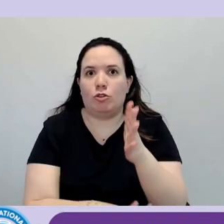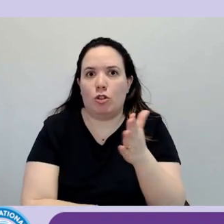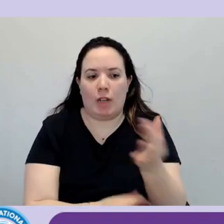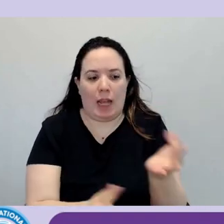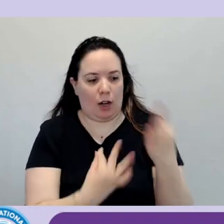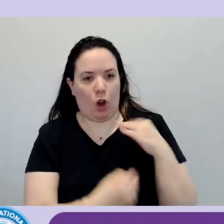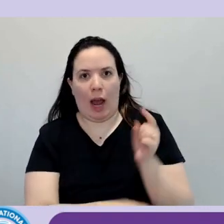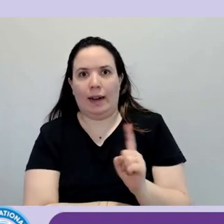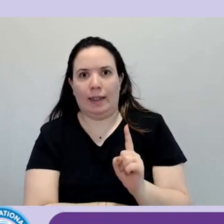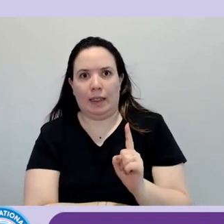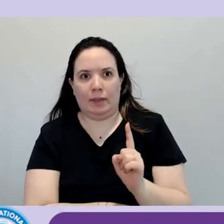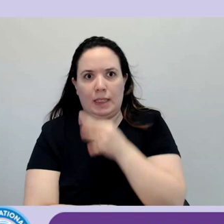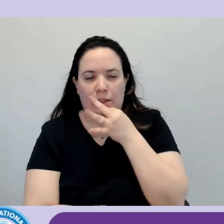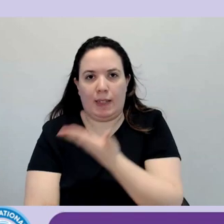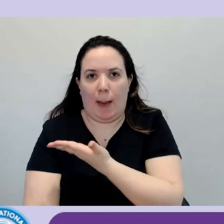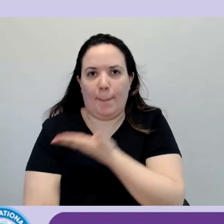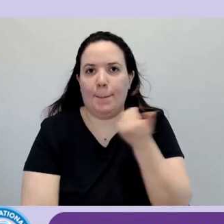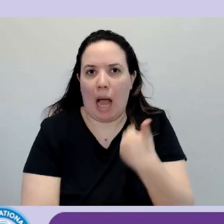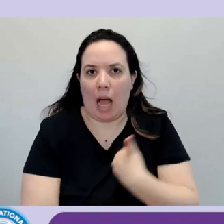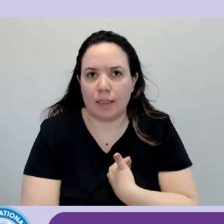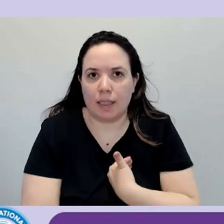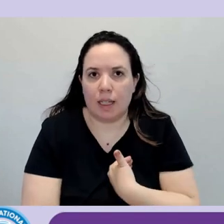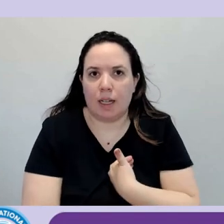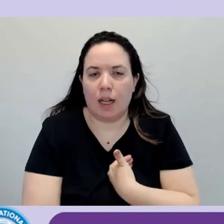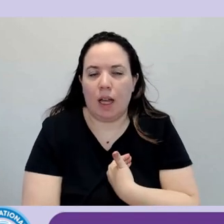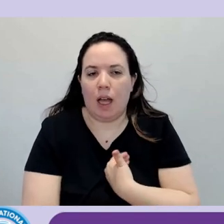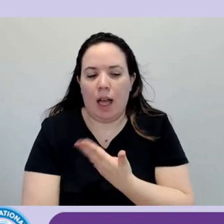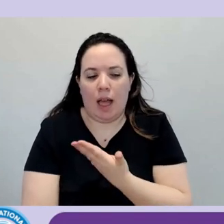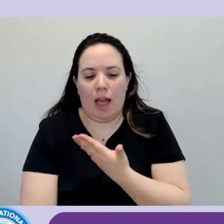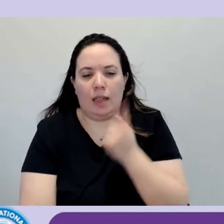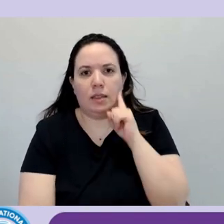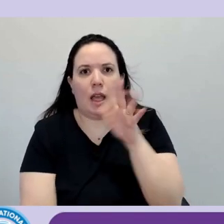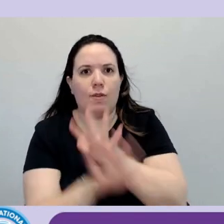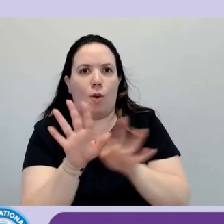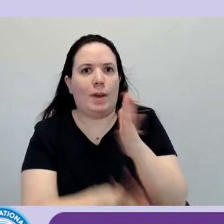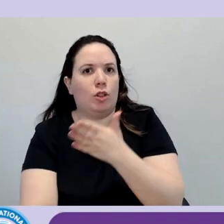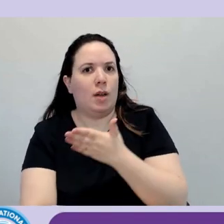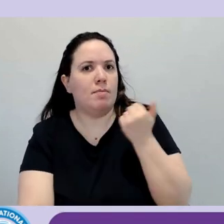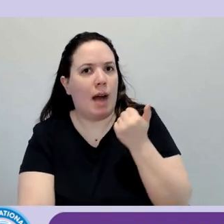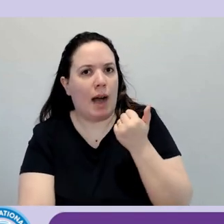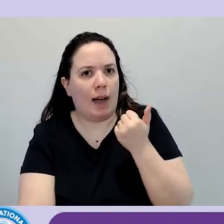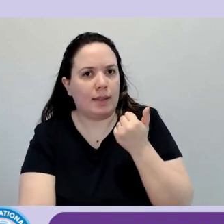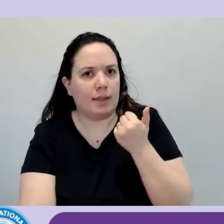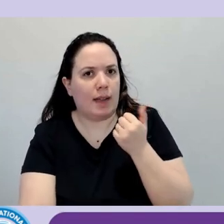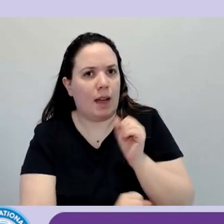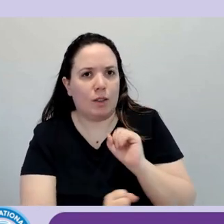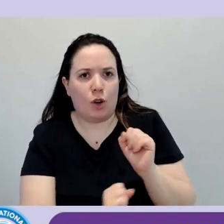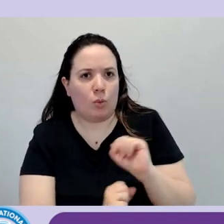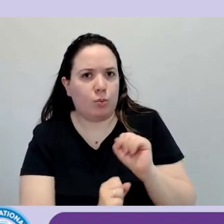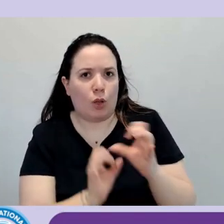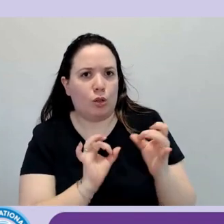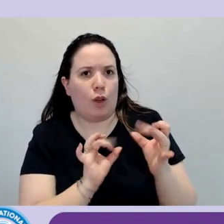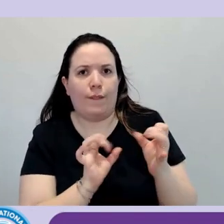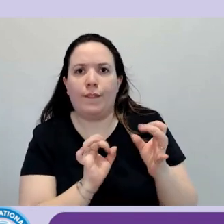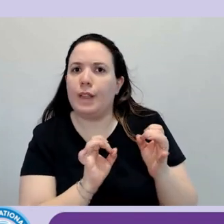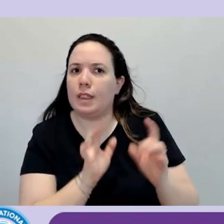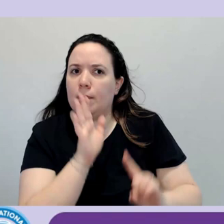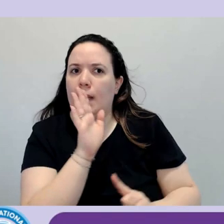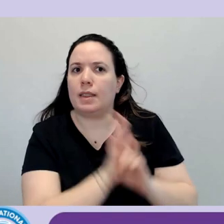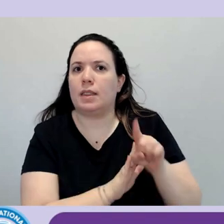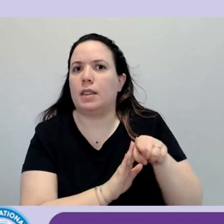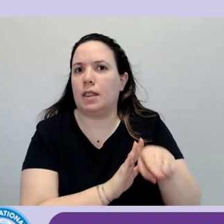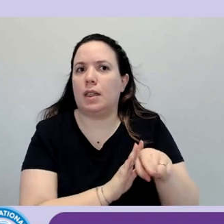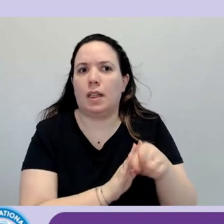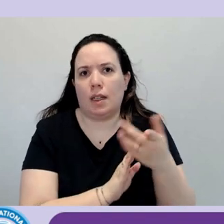evidente che non Non posso A quel punto lì senz'altro come dire produrre evidentemente un